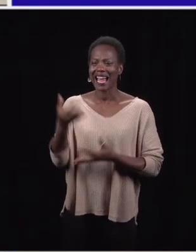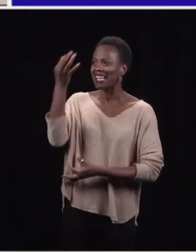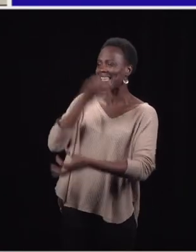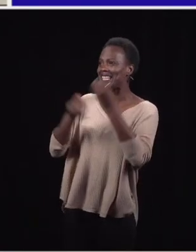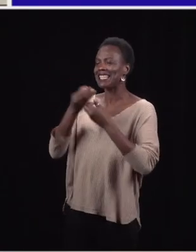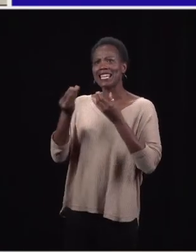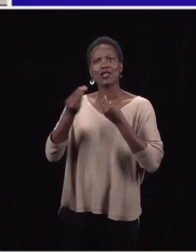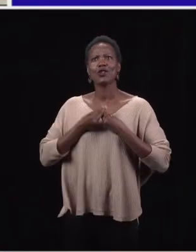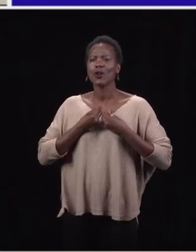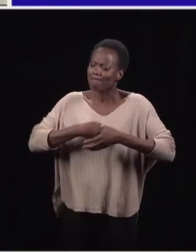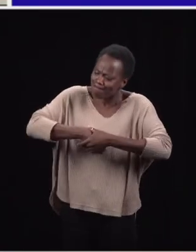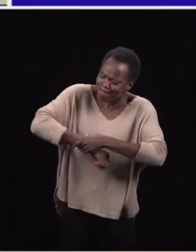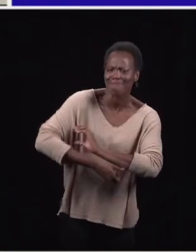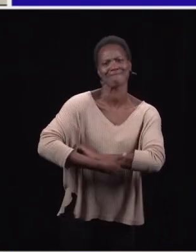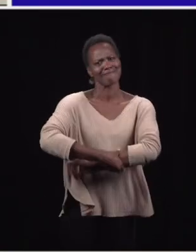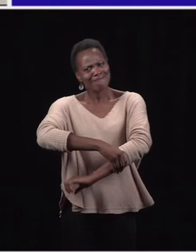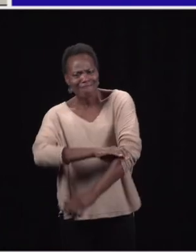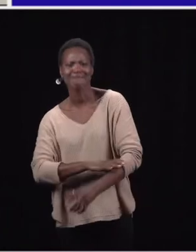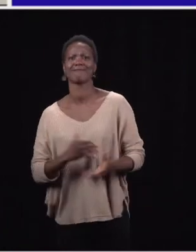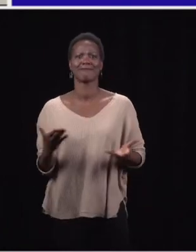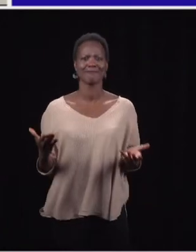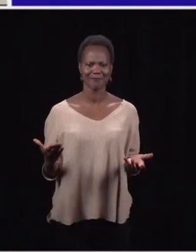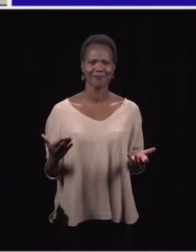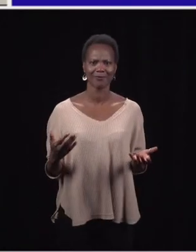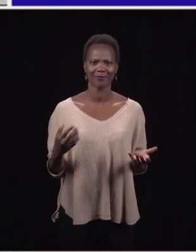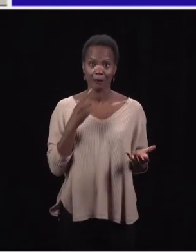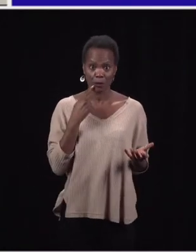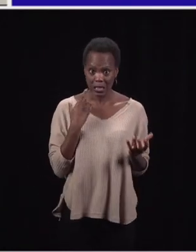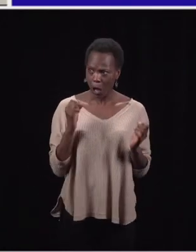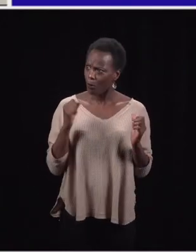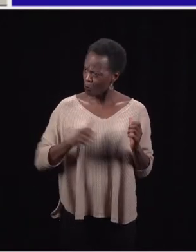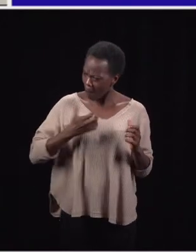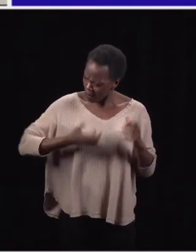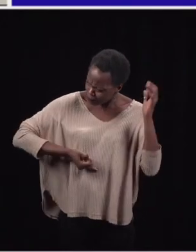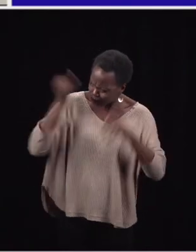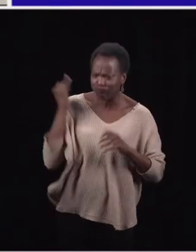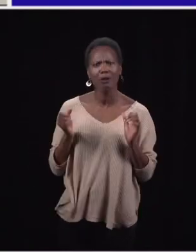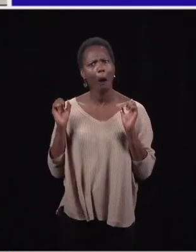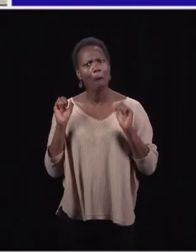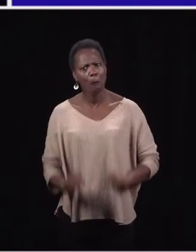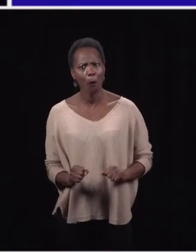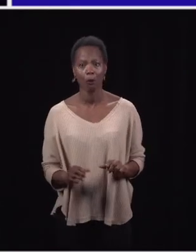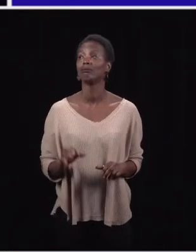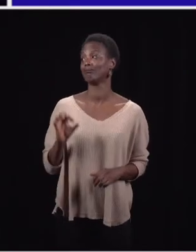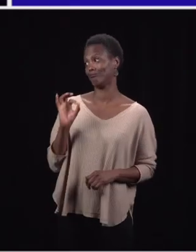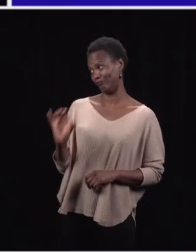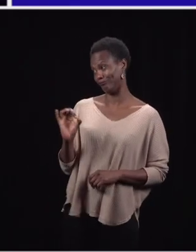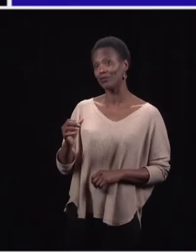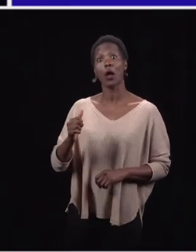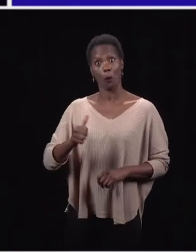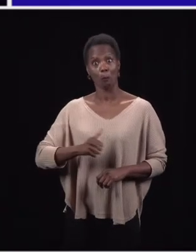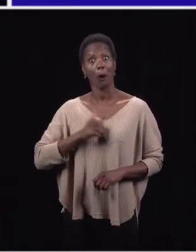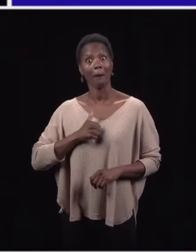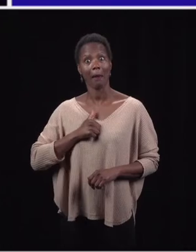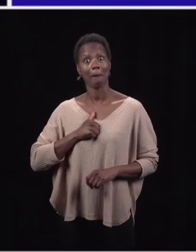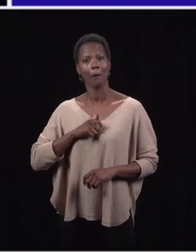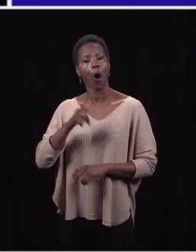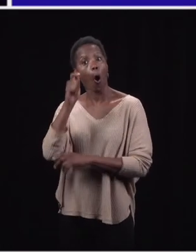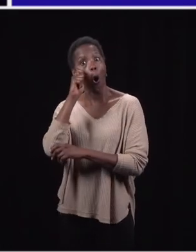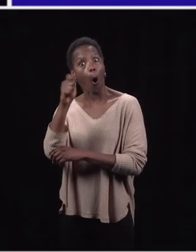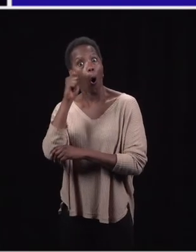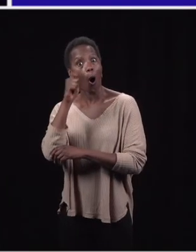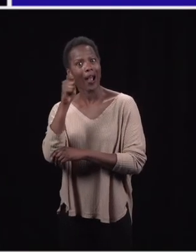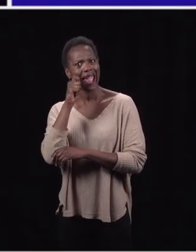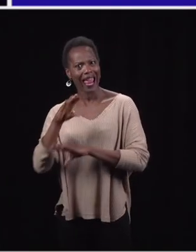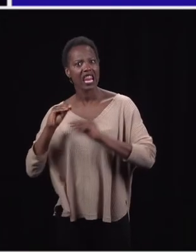de la requête school c'est finalement je peux y aller moi aussi oui j'ai fait une enquête d'ailleurs formation à ce sujet avec elle avec